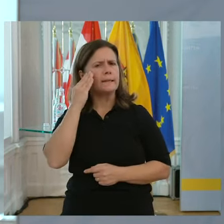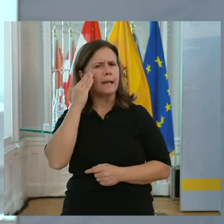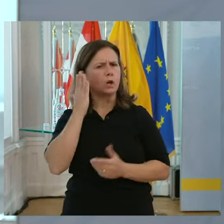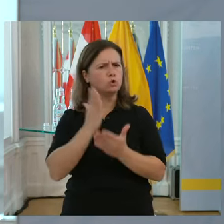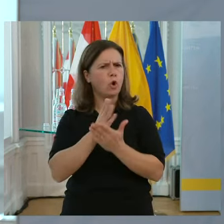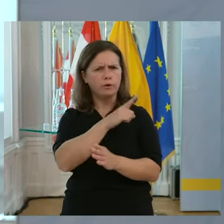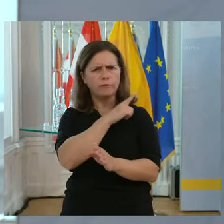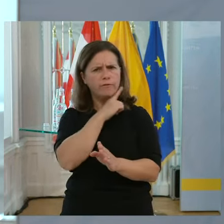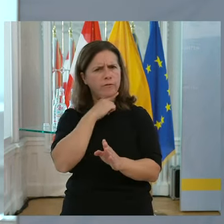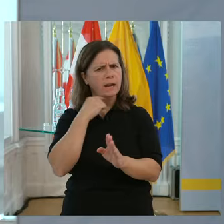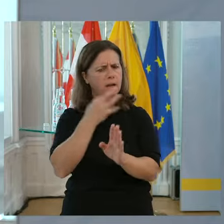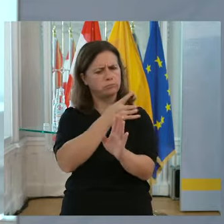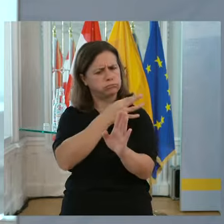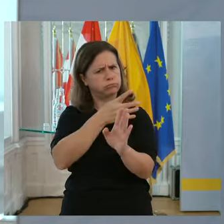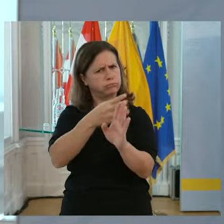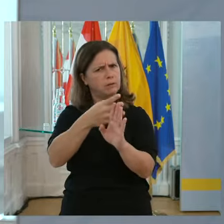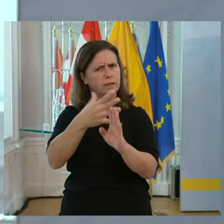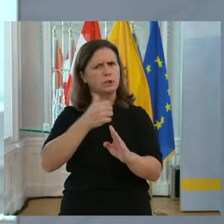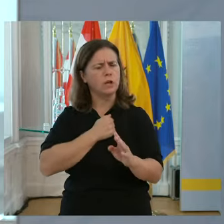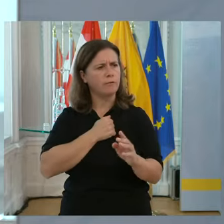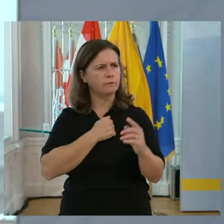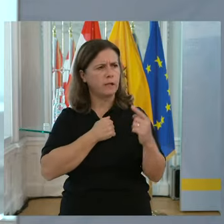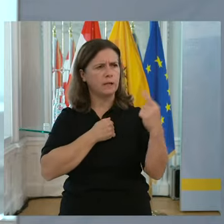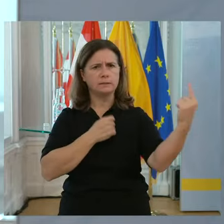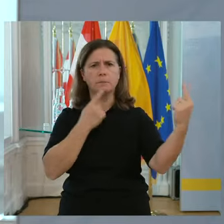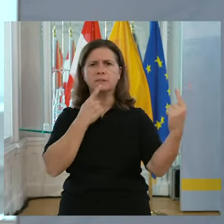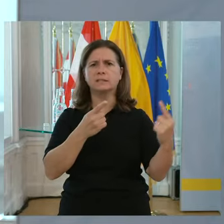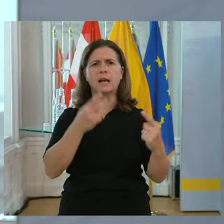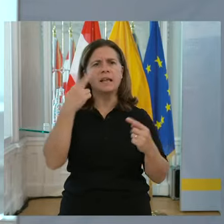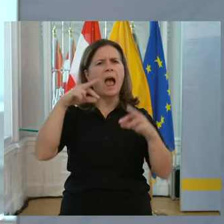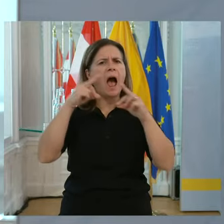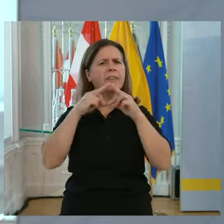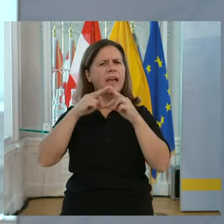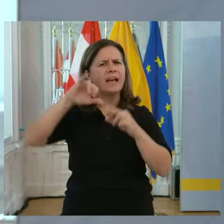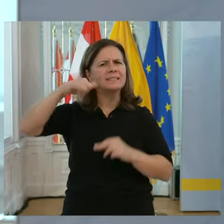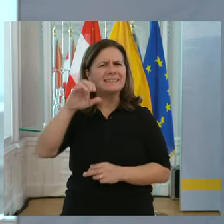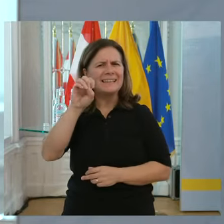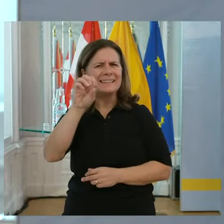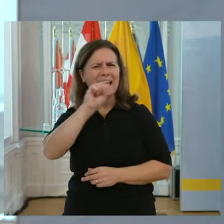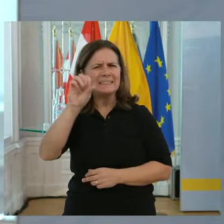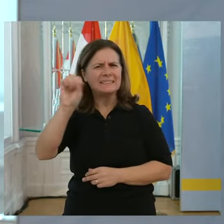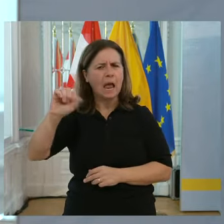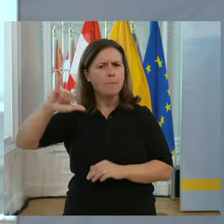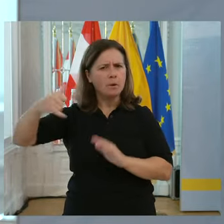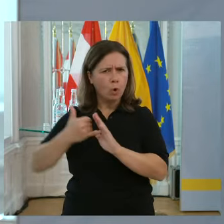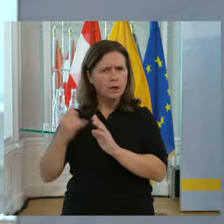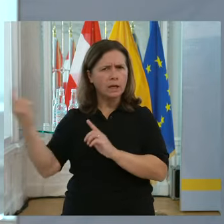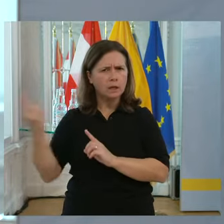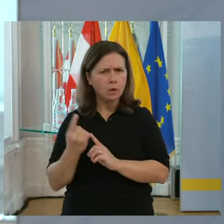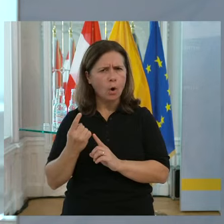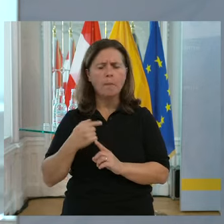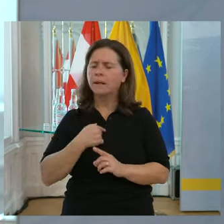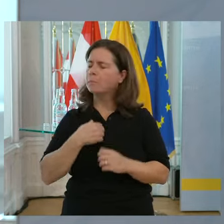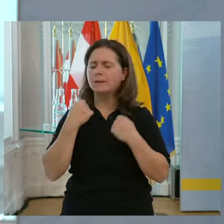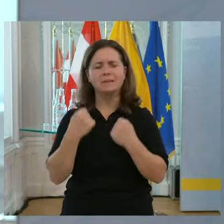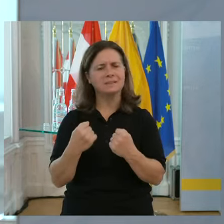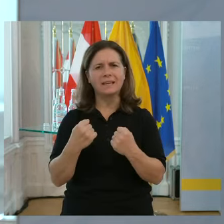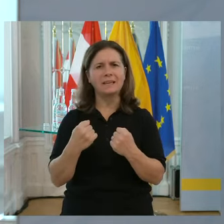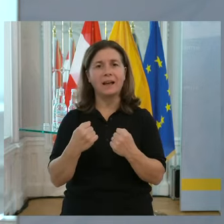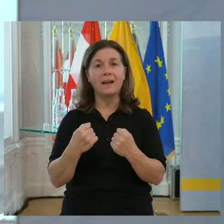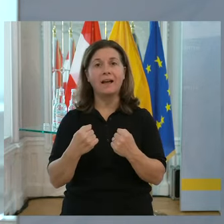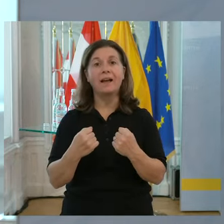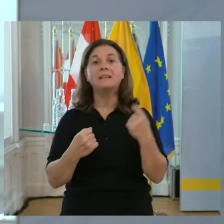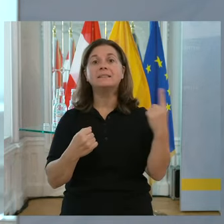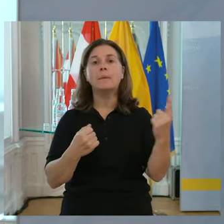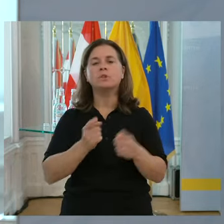gelungen in den letzten Jahren. Und du sagst, Andreas Jesse ist mit einem Projekt gekommen und das hat Hand und Fuß gehabt. Ich bin mir sicher, er nimmt